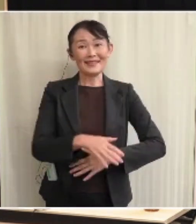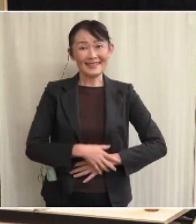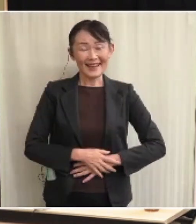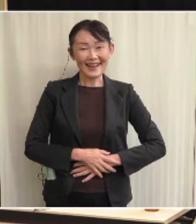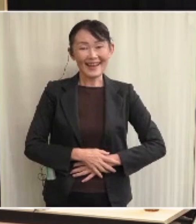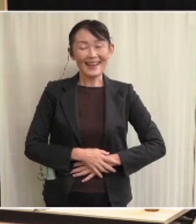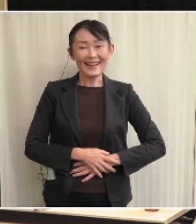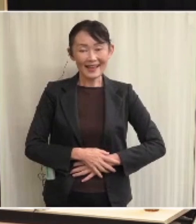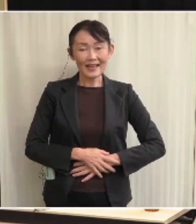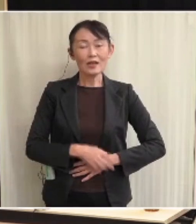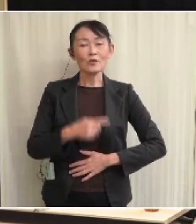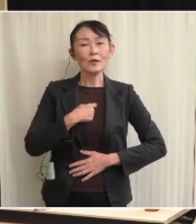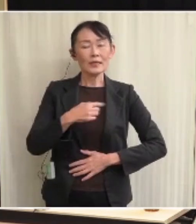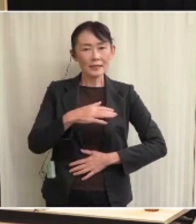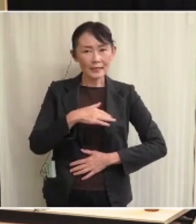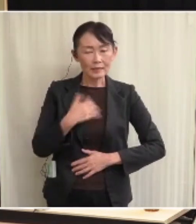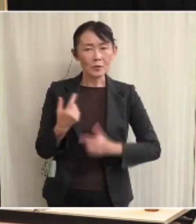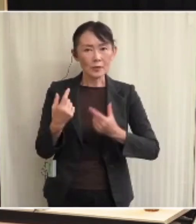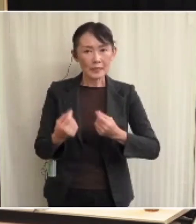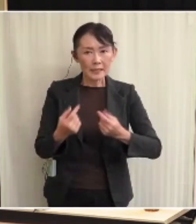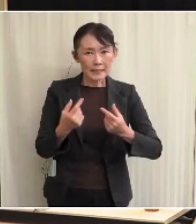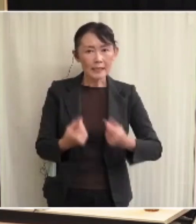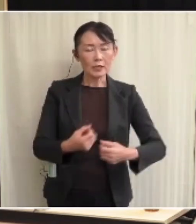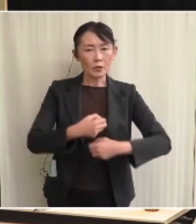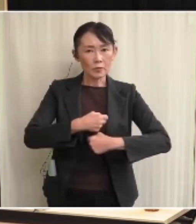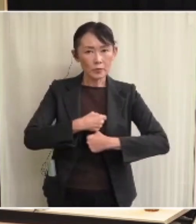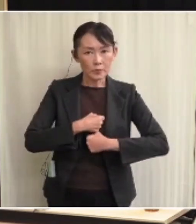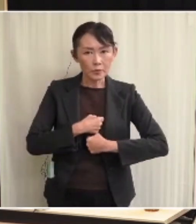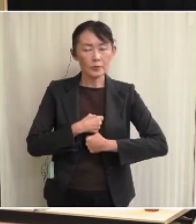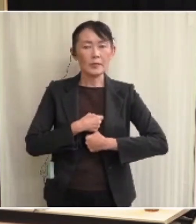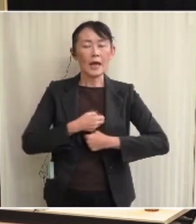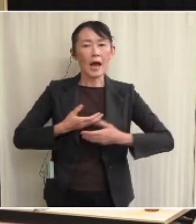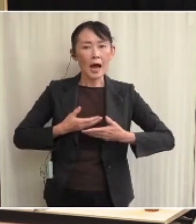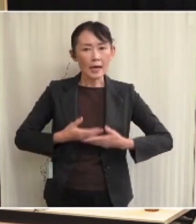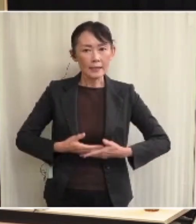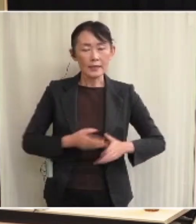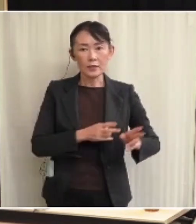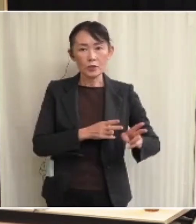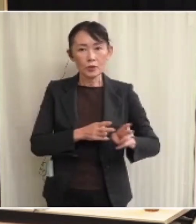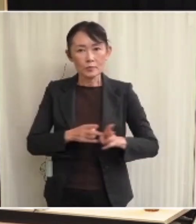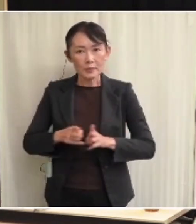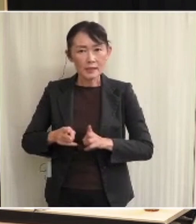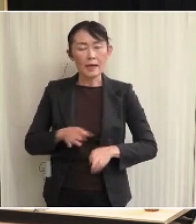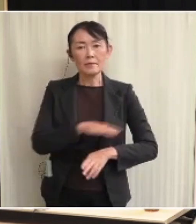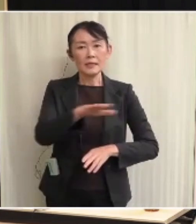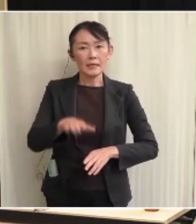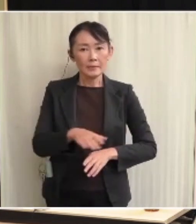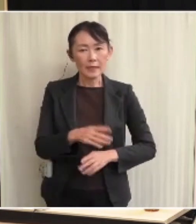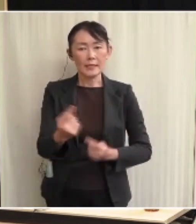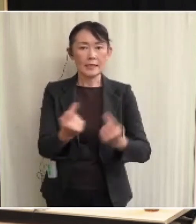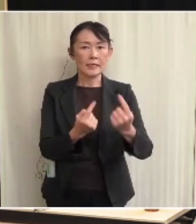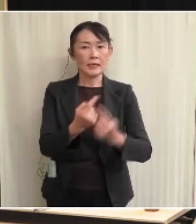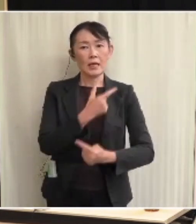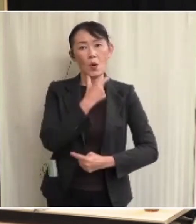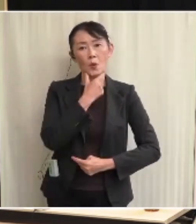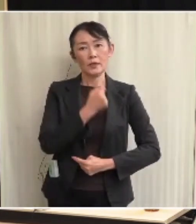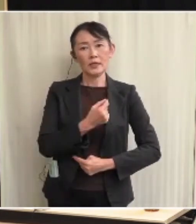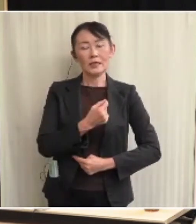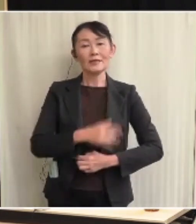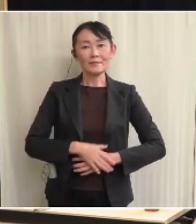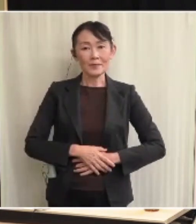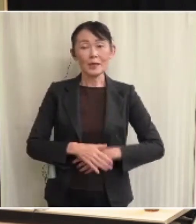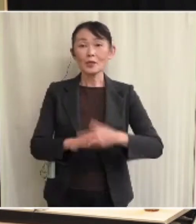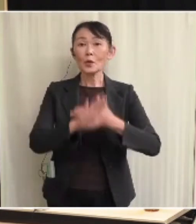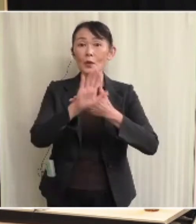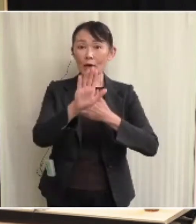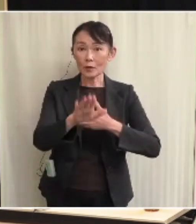我々の方としては万全の対策を期した上で、ぜひ皆様に足を運んでいただきたいなと思っております。またその後も、プ